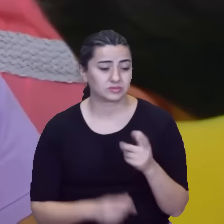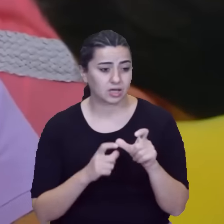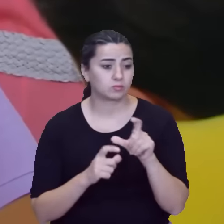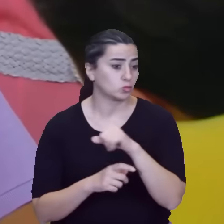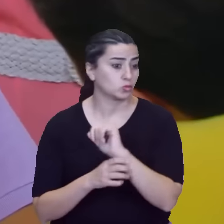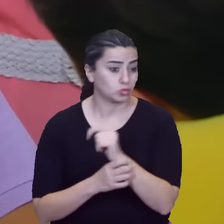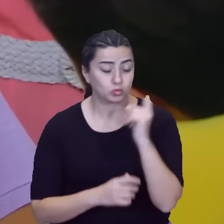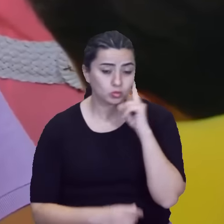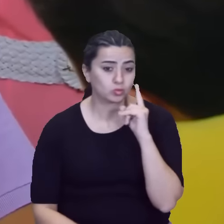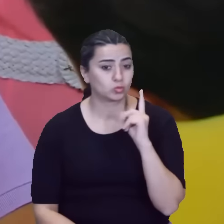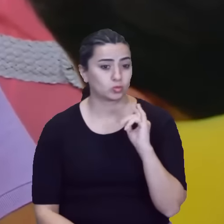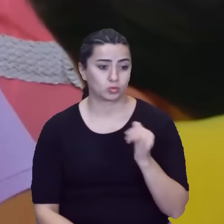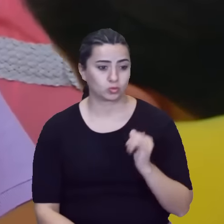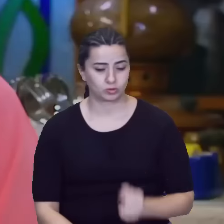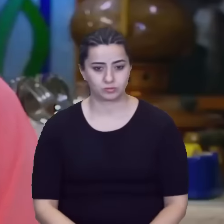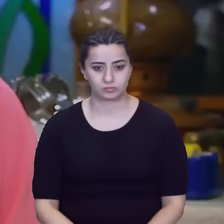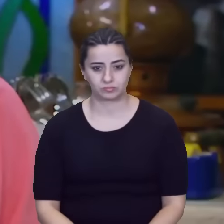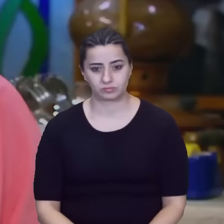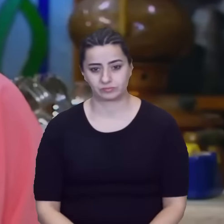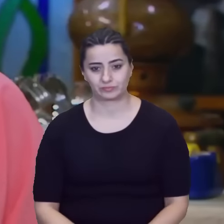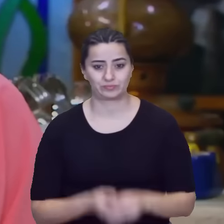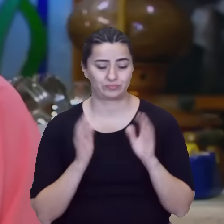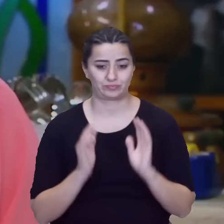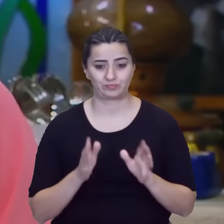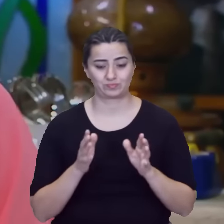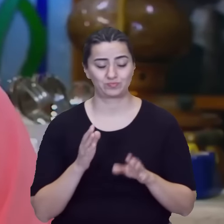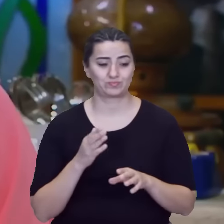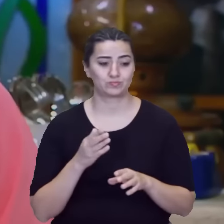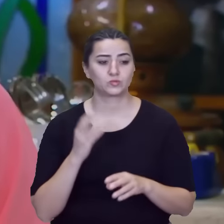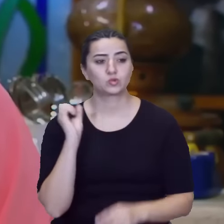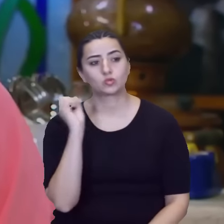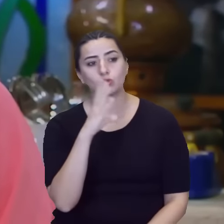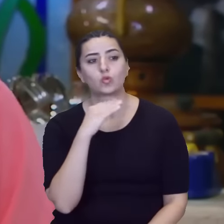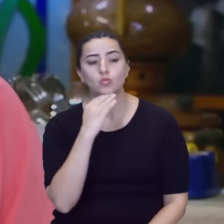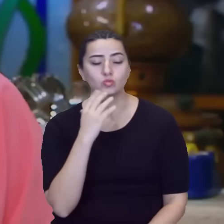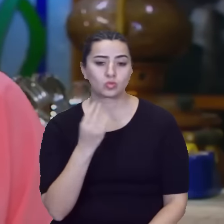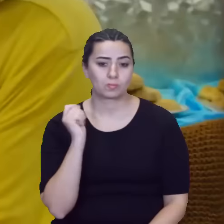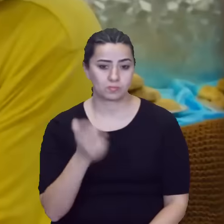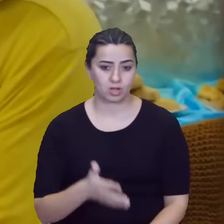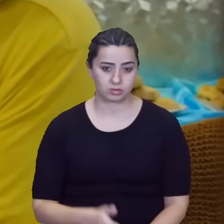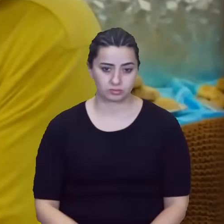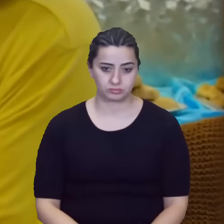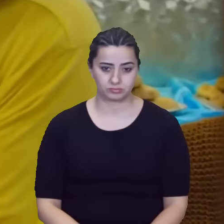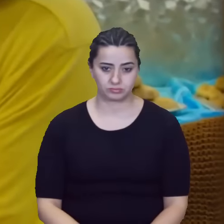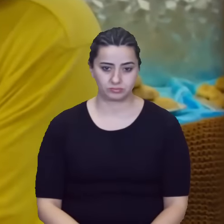Usta falan duysa var ya, ooo. Evet ya, of, ne yazık ki gönderemeyeceğiz.